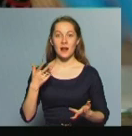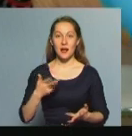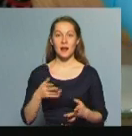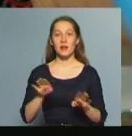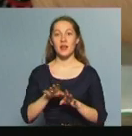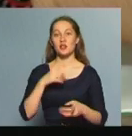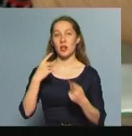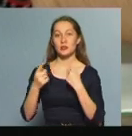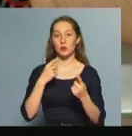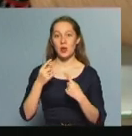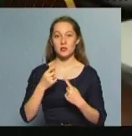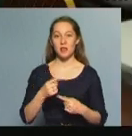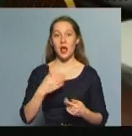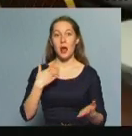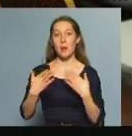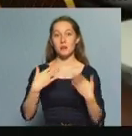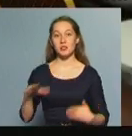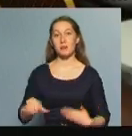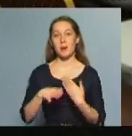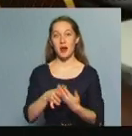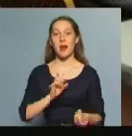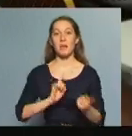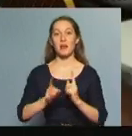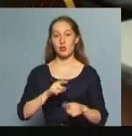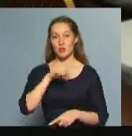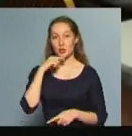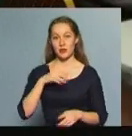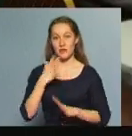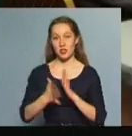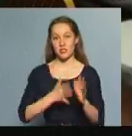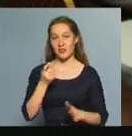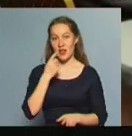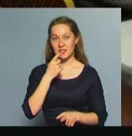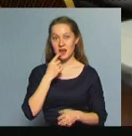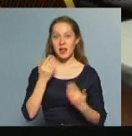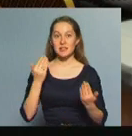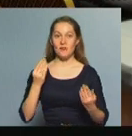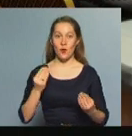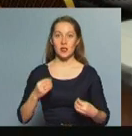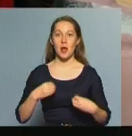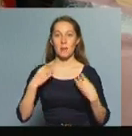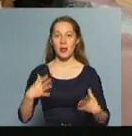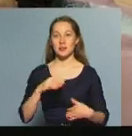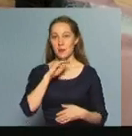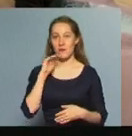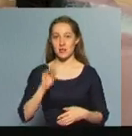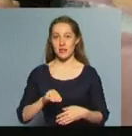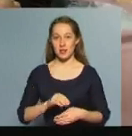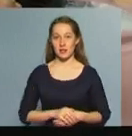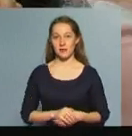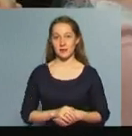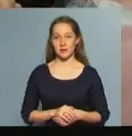вакцинацию. Общаться с докторами помогали переводчики русского жестового языка. Сегодня они отмечают свой профессиональный праздник.